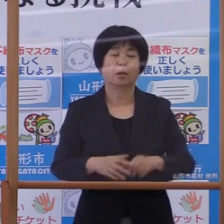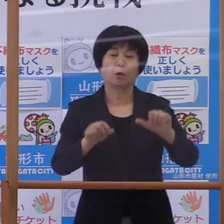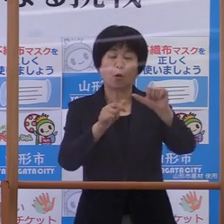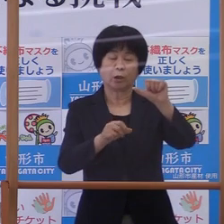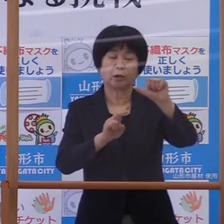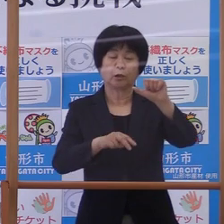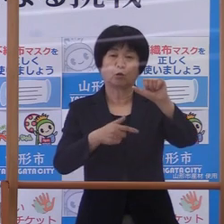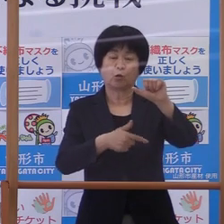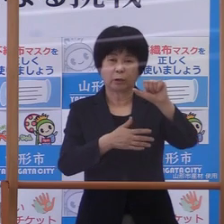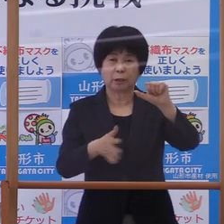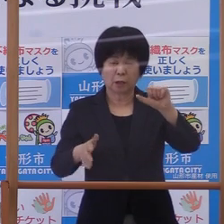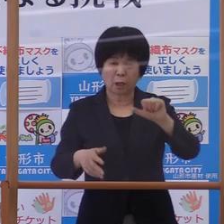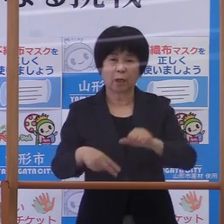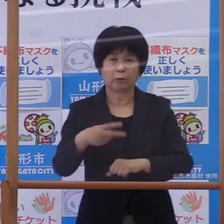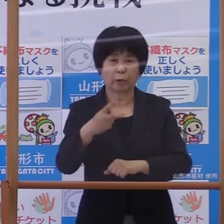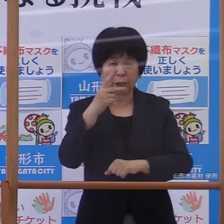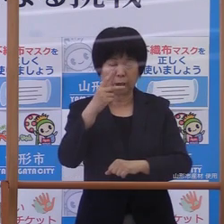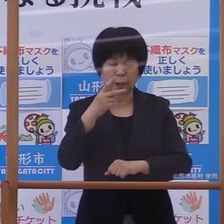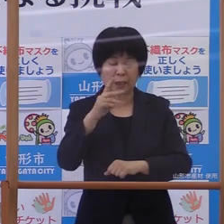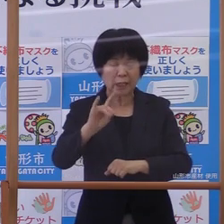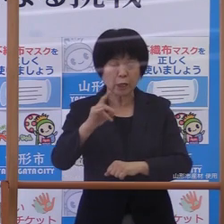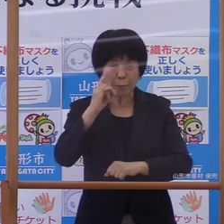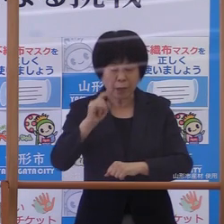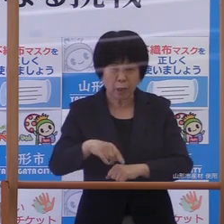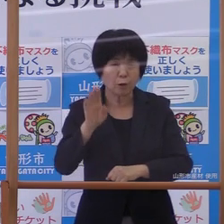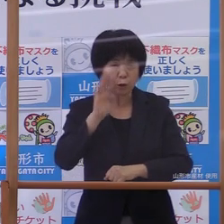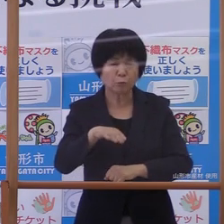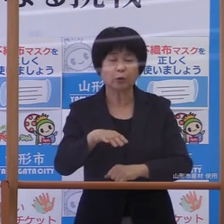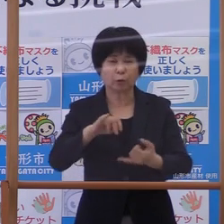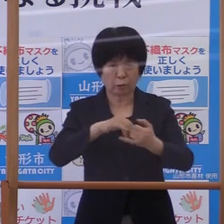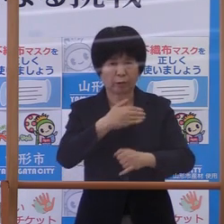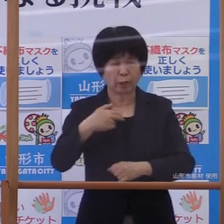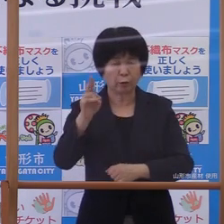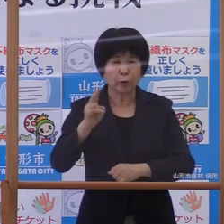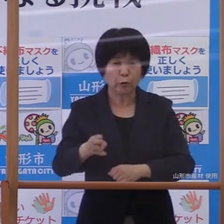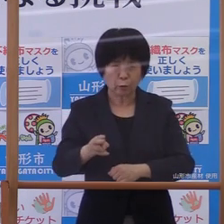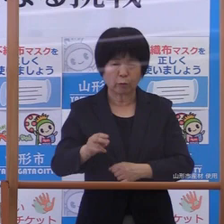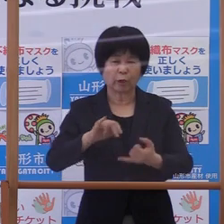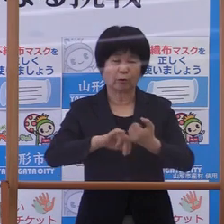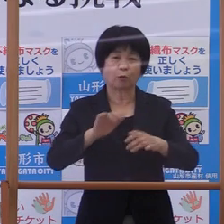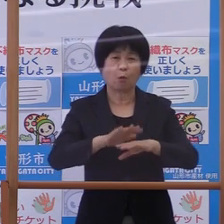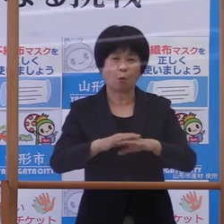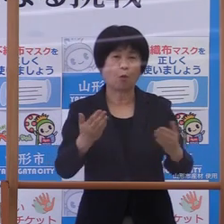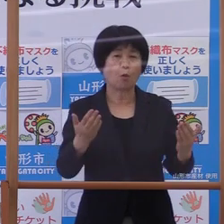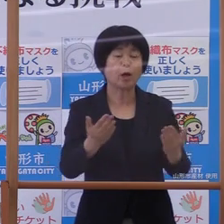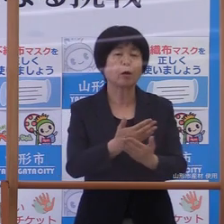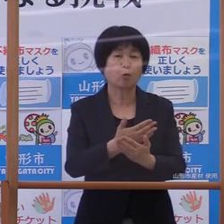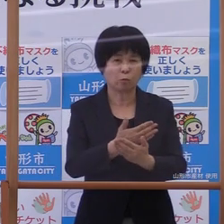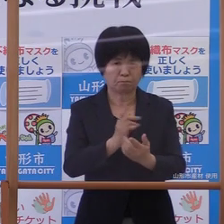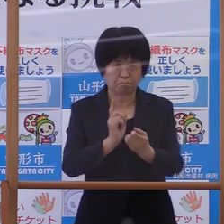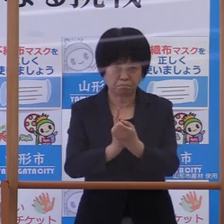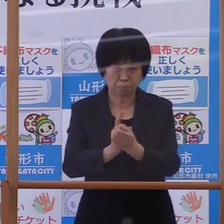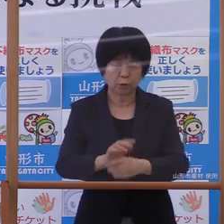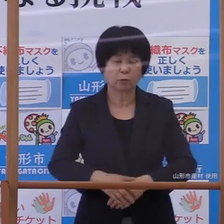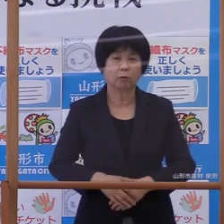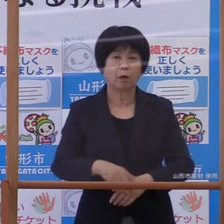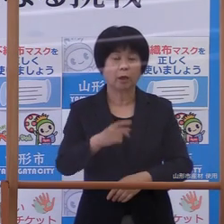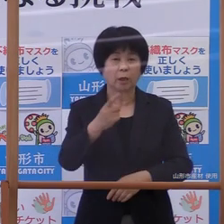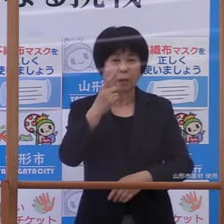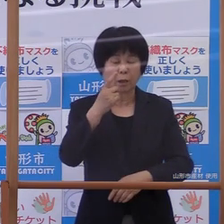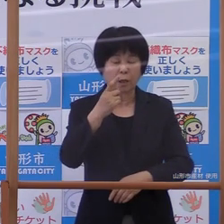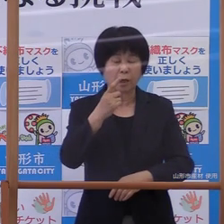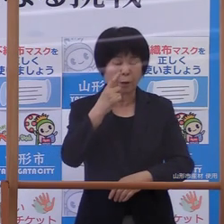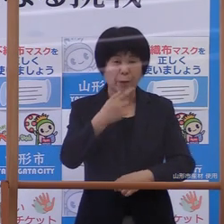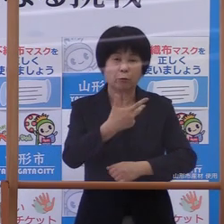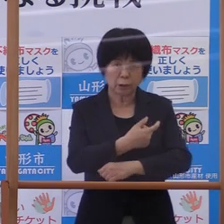5月26日からの第2期ではスムーズに予約できるよう予約方法を変更して対応いたします。1回目の